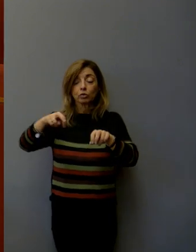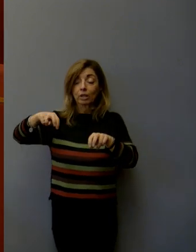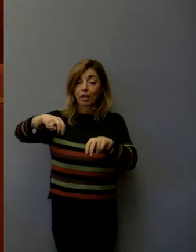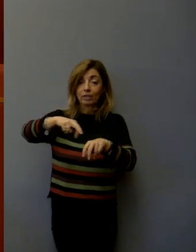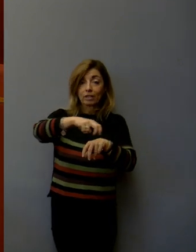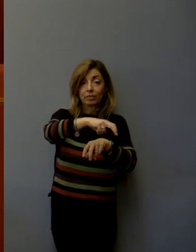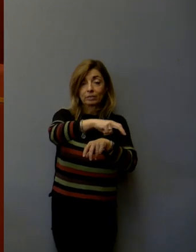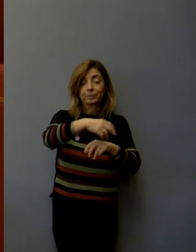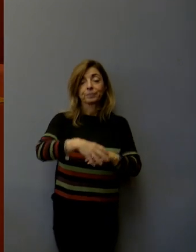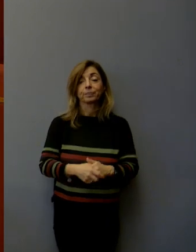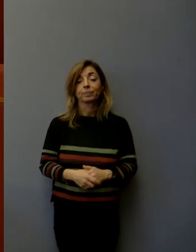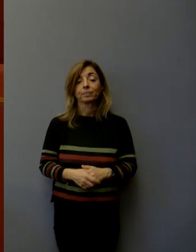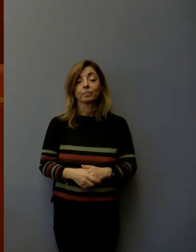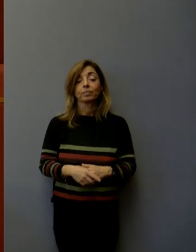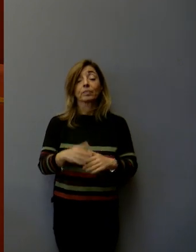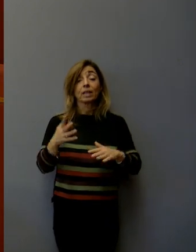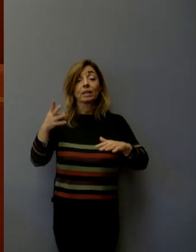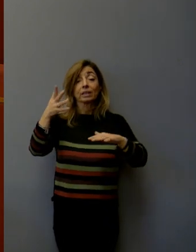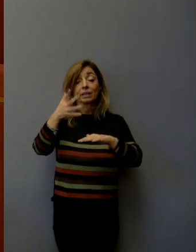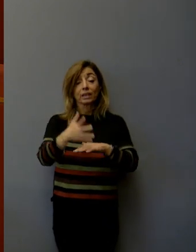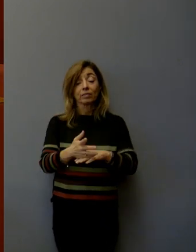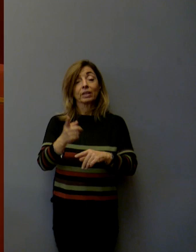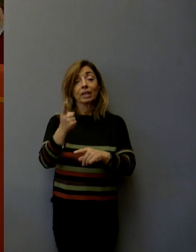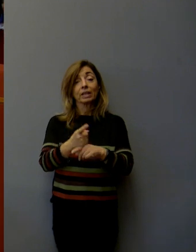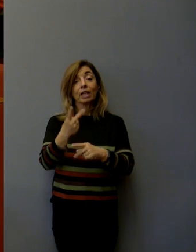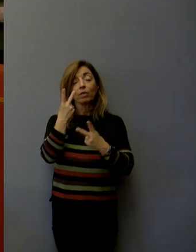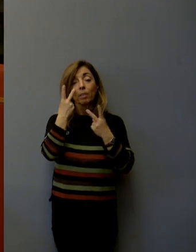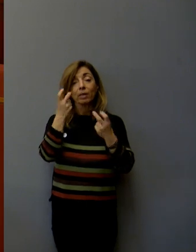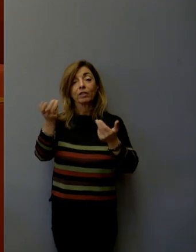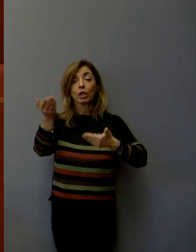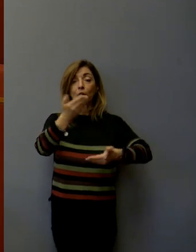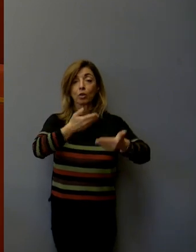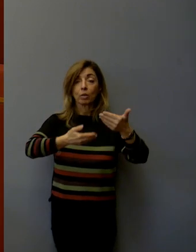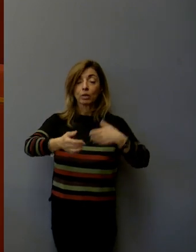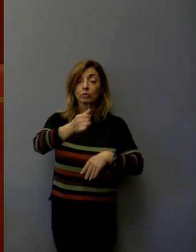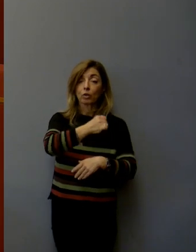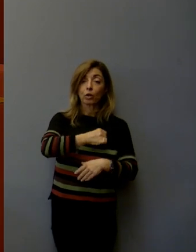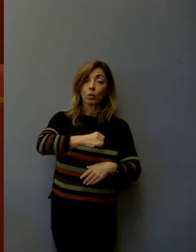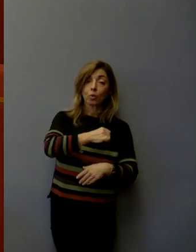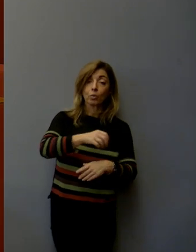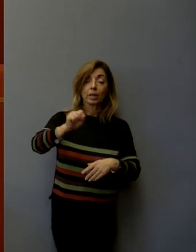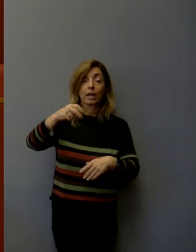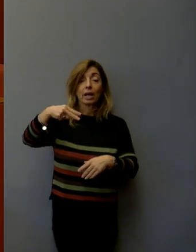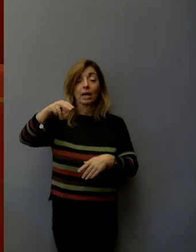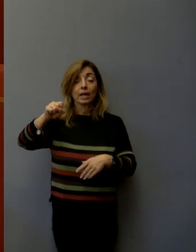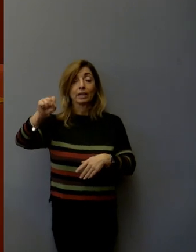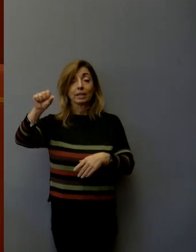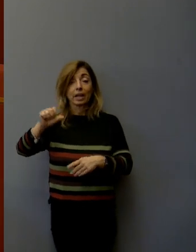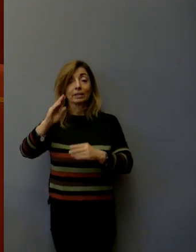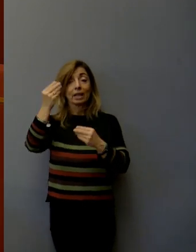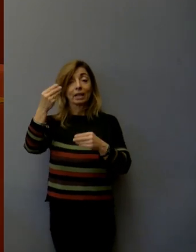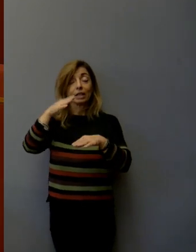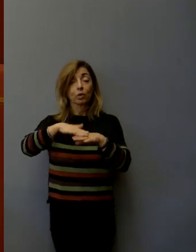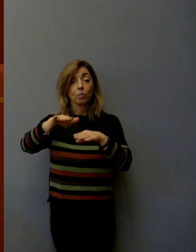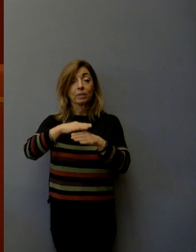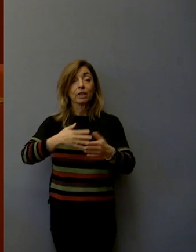dei mezzi pubblici e via la presa tali interventi devono essere devono prevedere la collaborazione tra comune di Genova e altro ente di competenza coinvolgendo anche